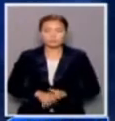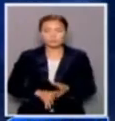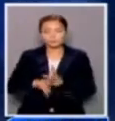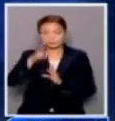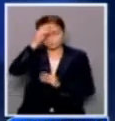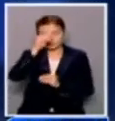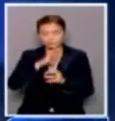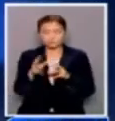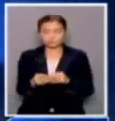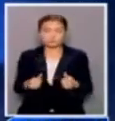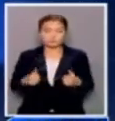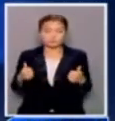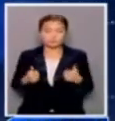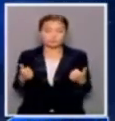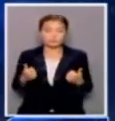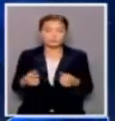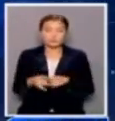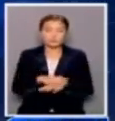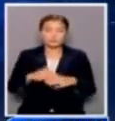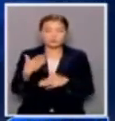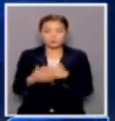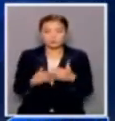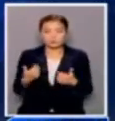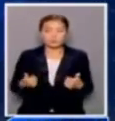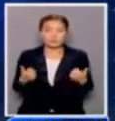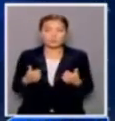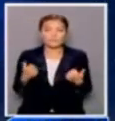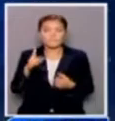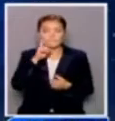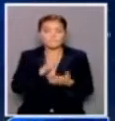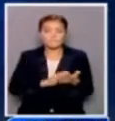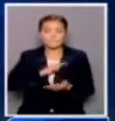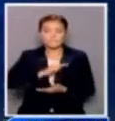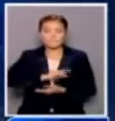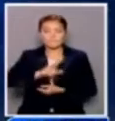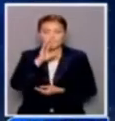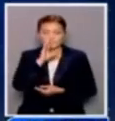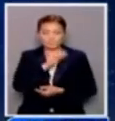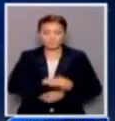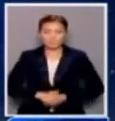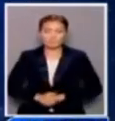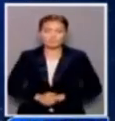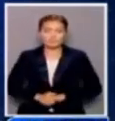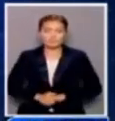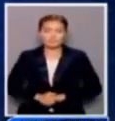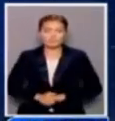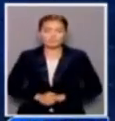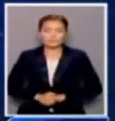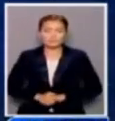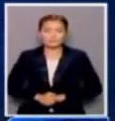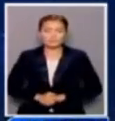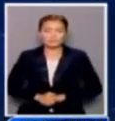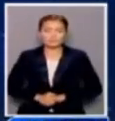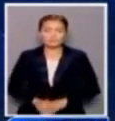білімдерім, икемділіктерім елімнің өсуіне, өркендеуіне тиімді қызмет етуге жеткілікті ме деген ойлар мазалап жүрген болатын.